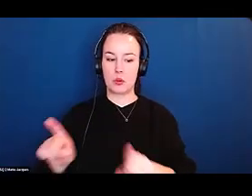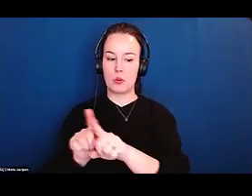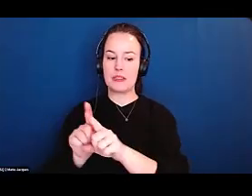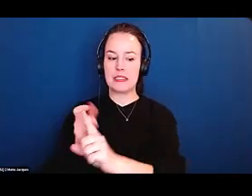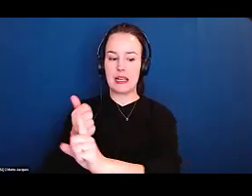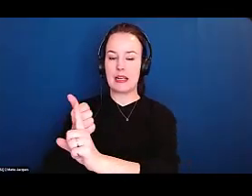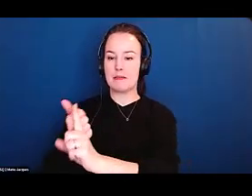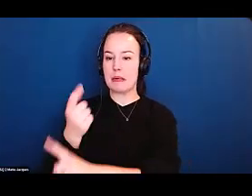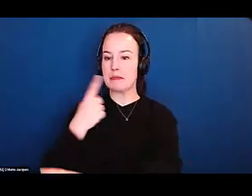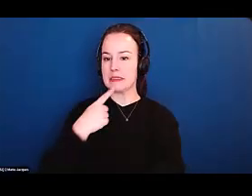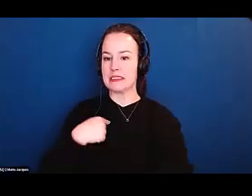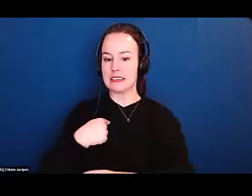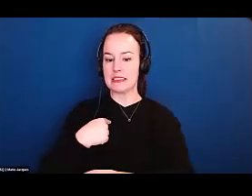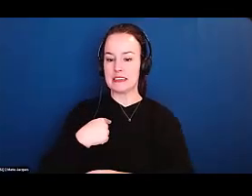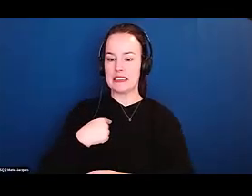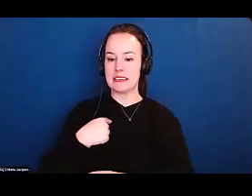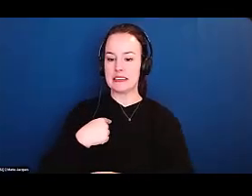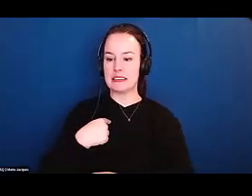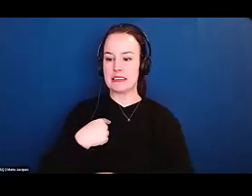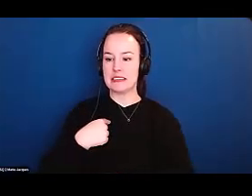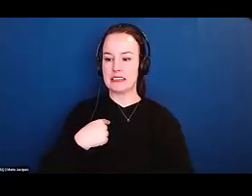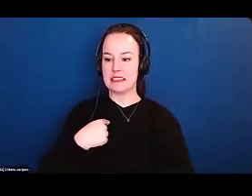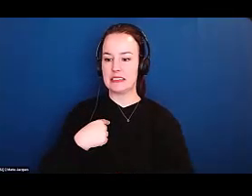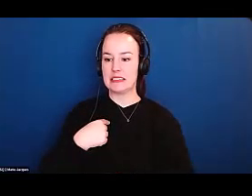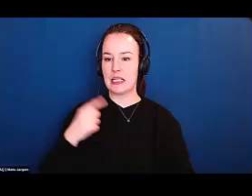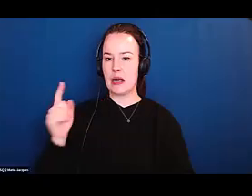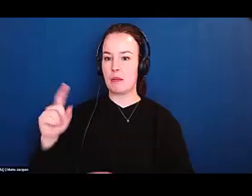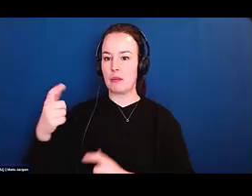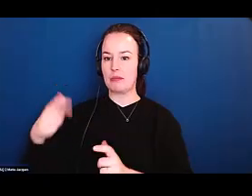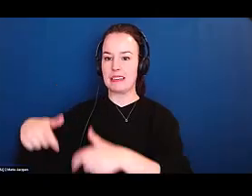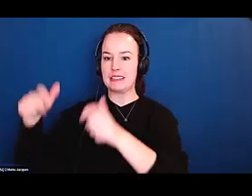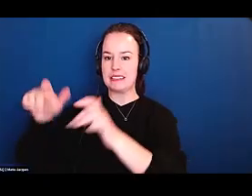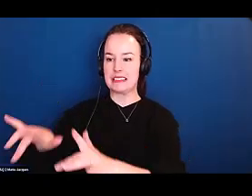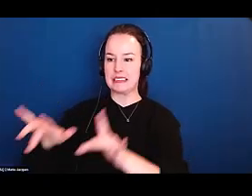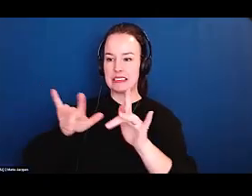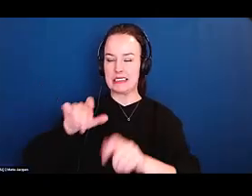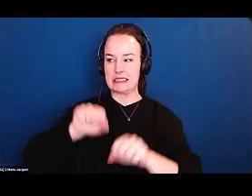Elle a dit: «J'ai quitté Diamond House en étant un peu incertaine.